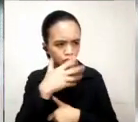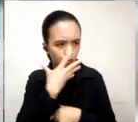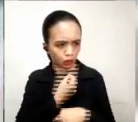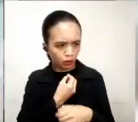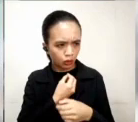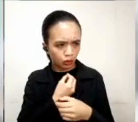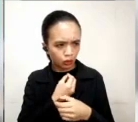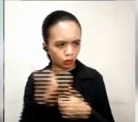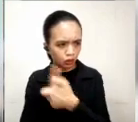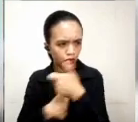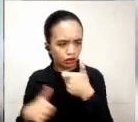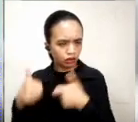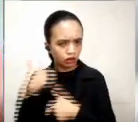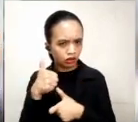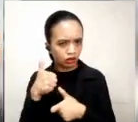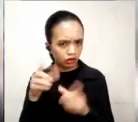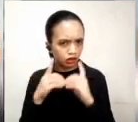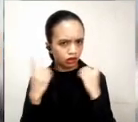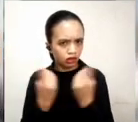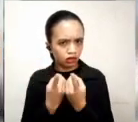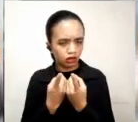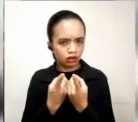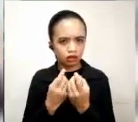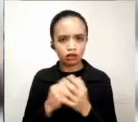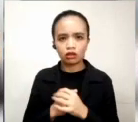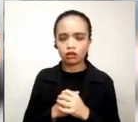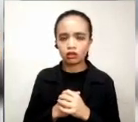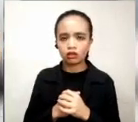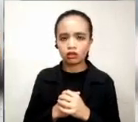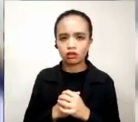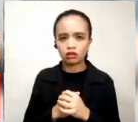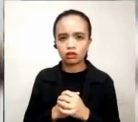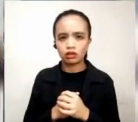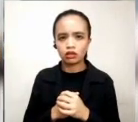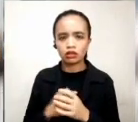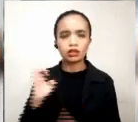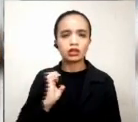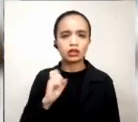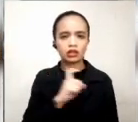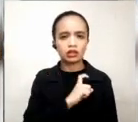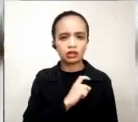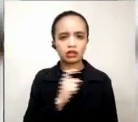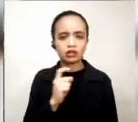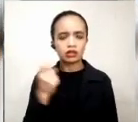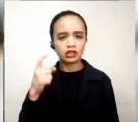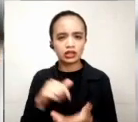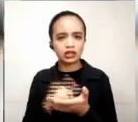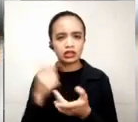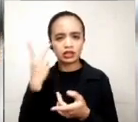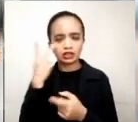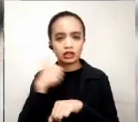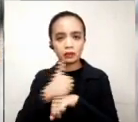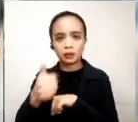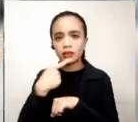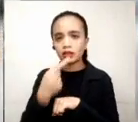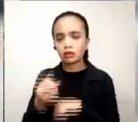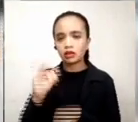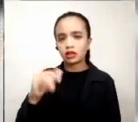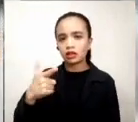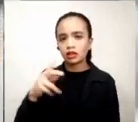Si Sir Red po. I'd like to deny the allegations of Mr. Ignacio